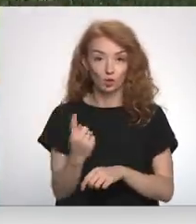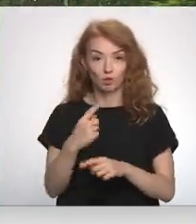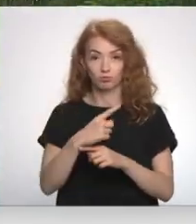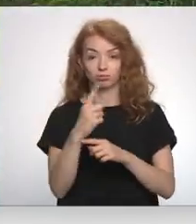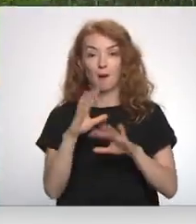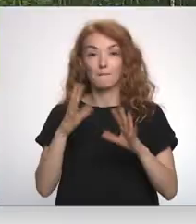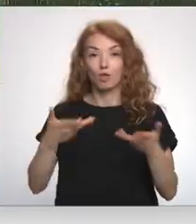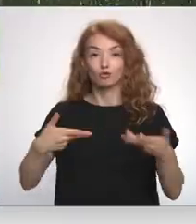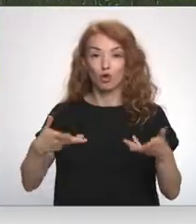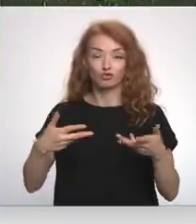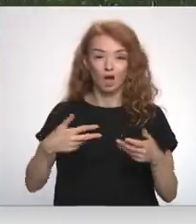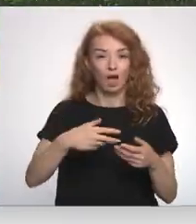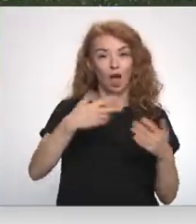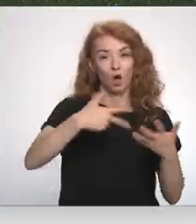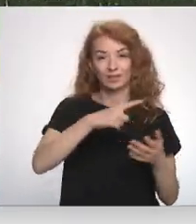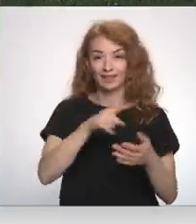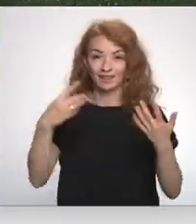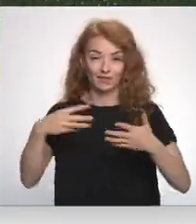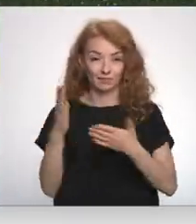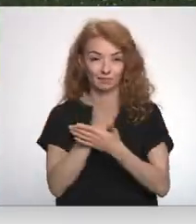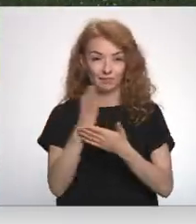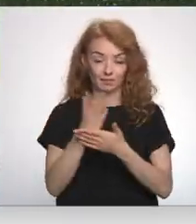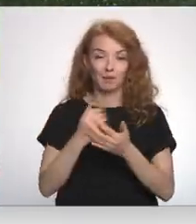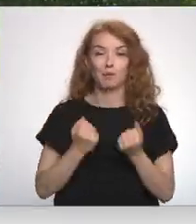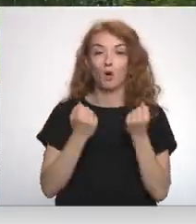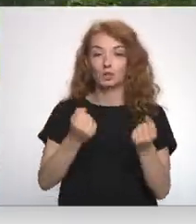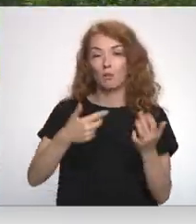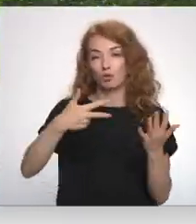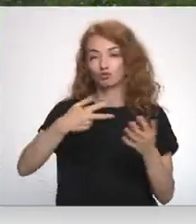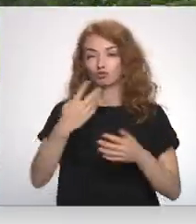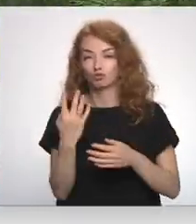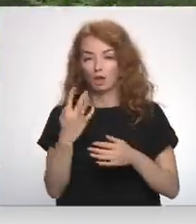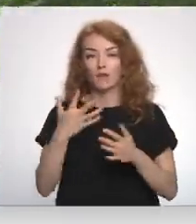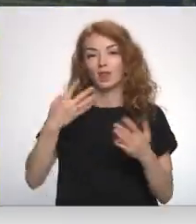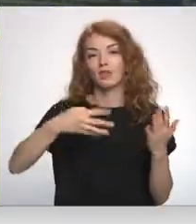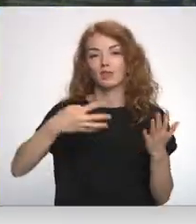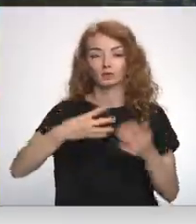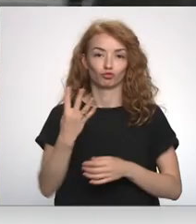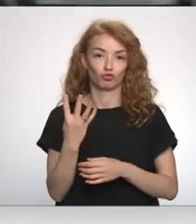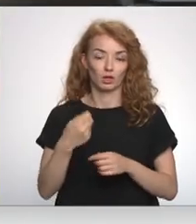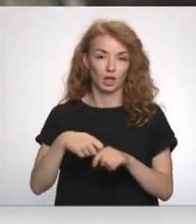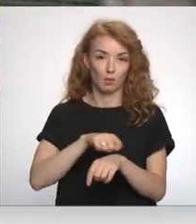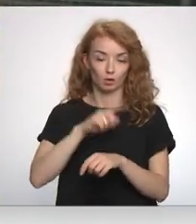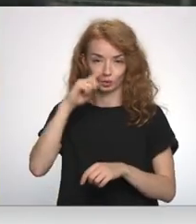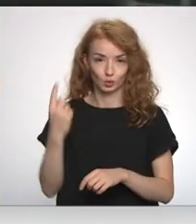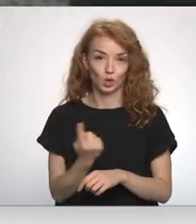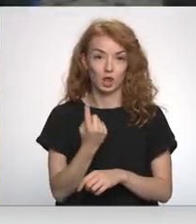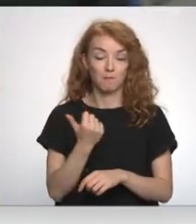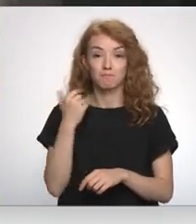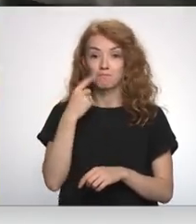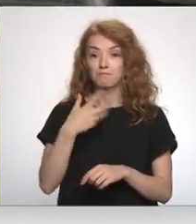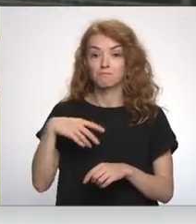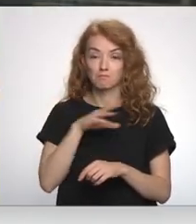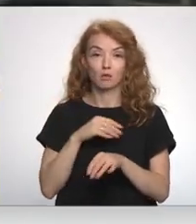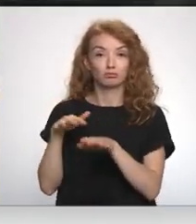kur atļauts 80 vai 90, attiecīgi ar 84 vai 94 km/h. Mēs iekļaujamies plūsmā,